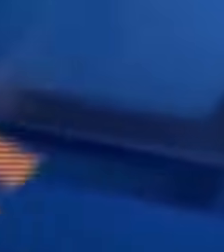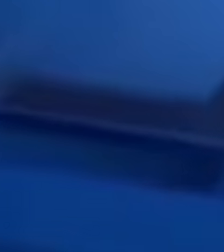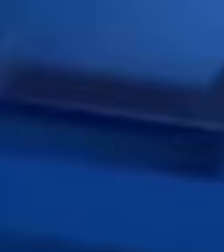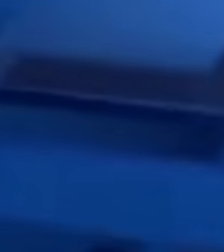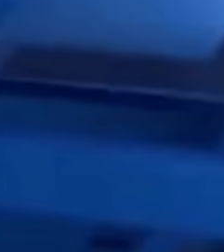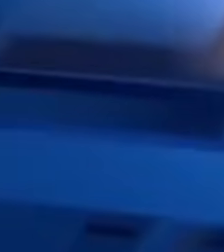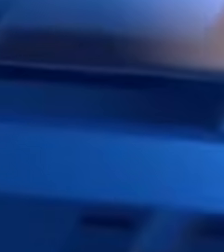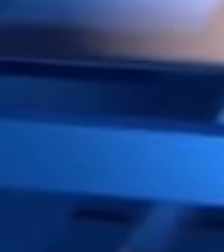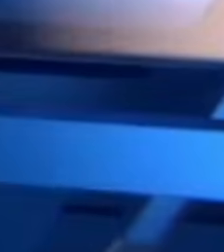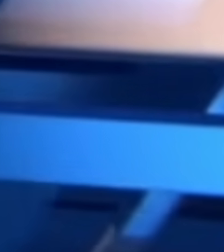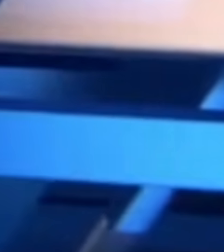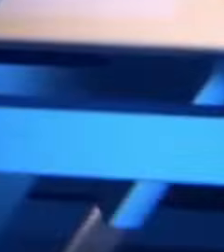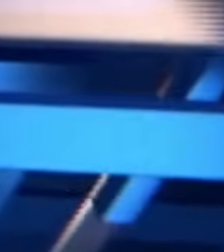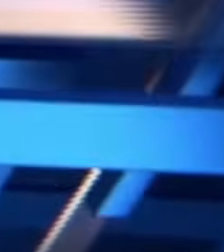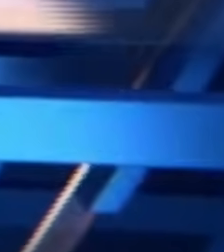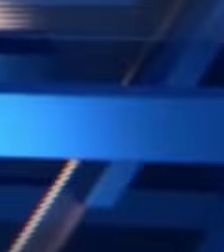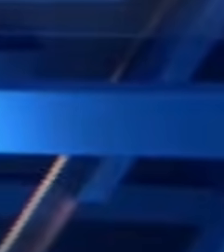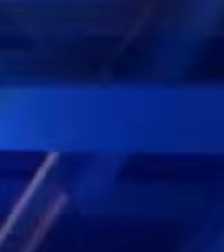Coverage.